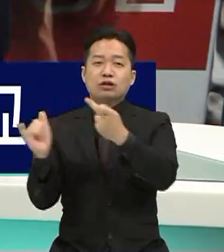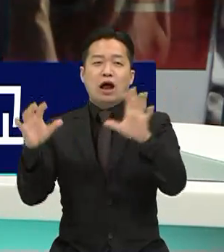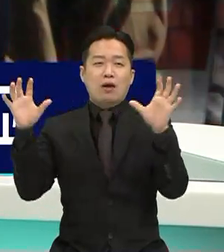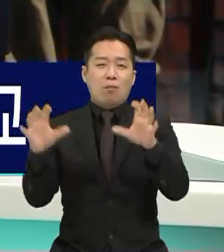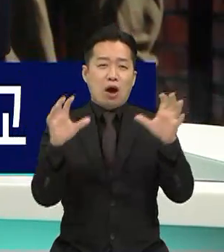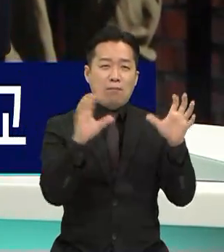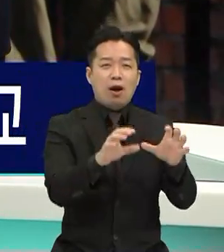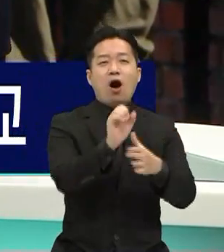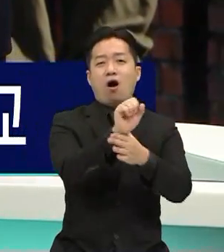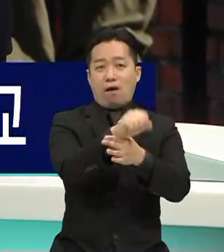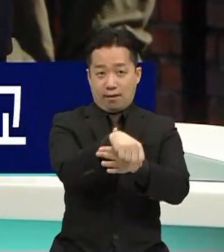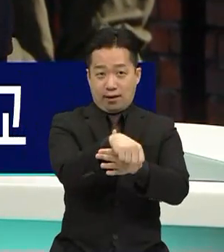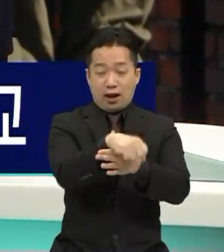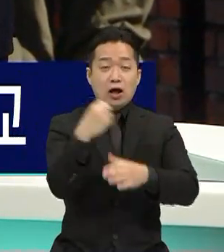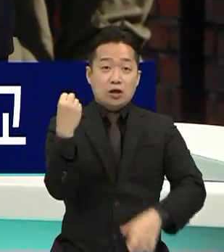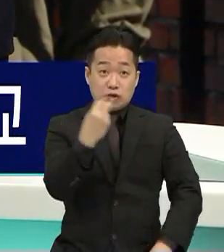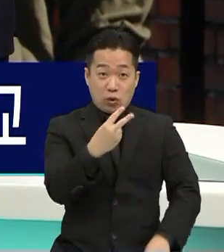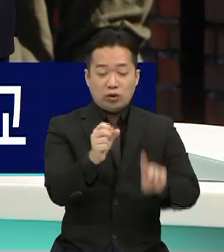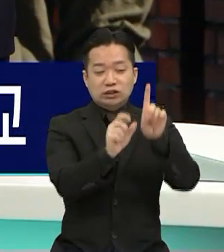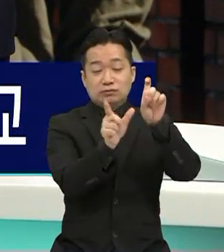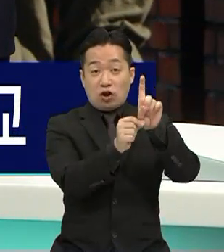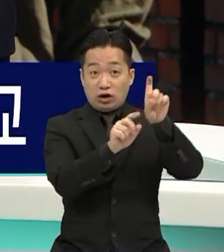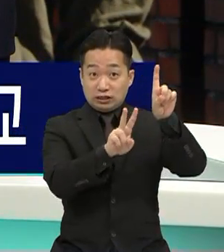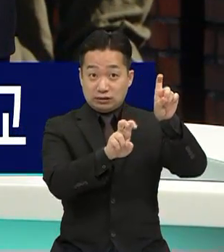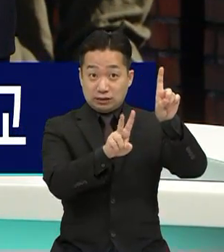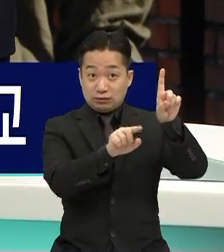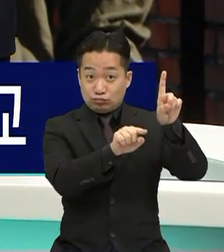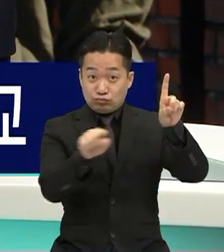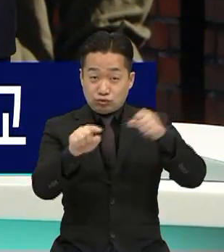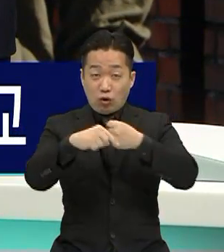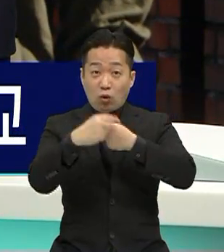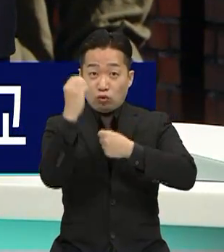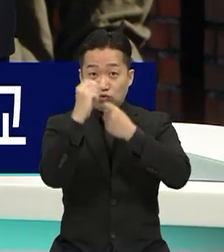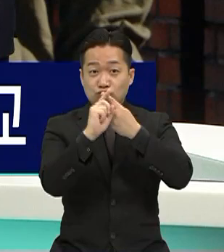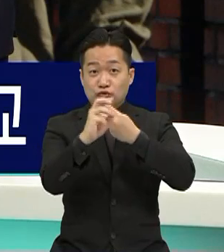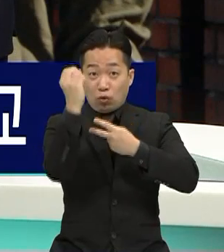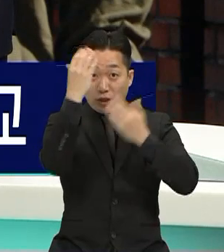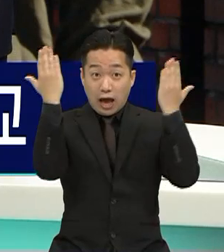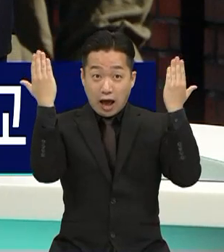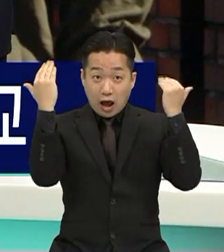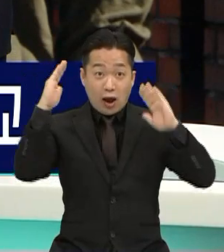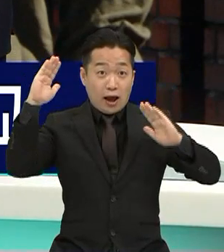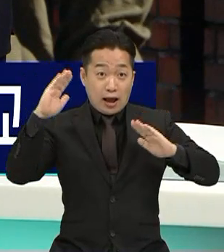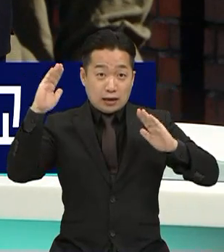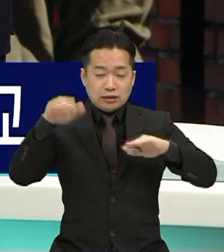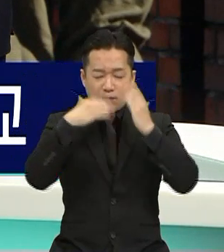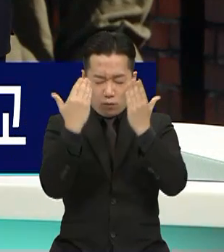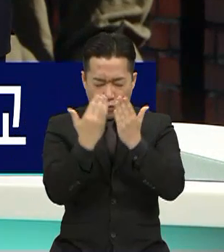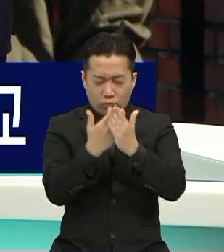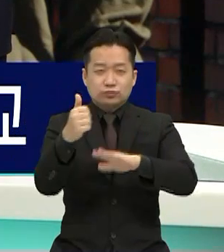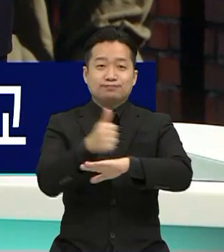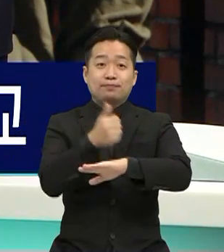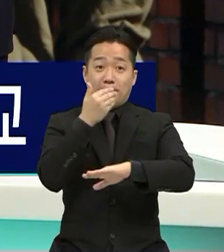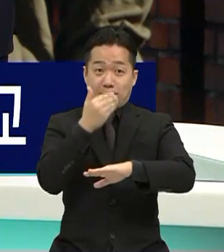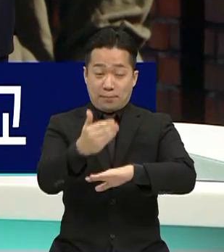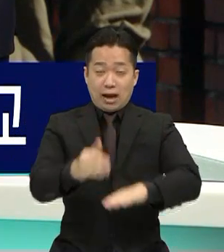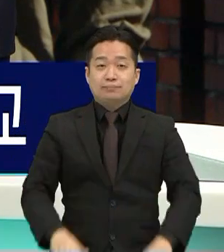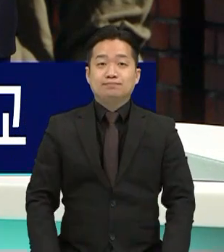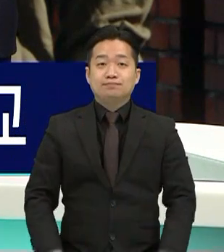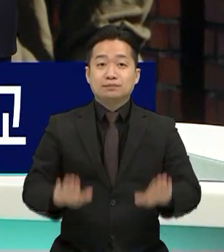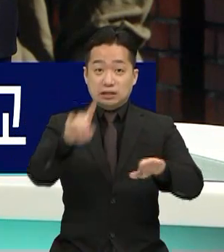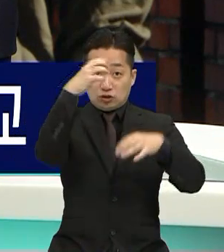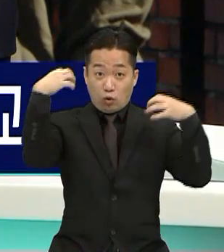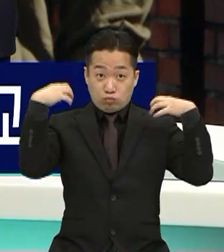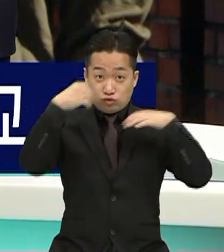수 있습니다. 또 다음 달 22일부터는 초중고 학생들이 모두 학교에 갈 수 있게 됩니다. 정부가